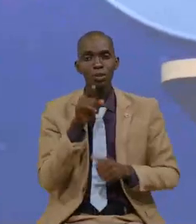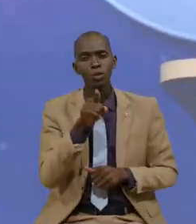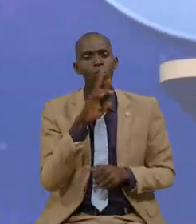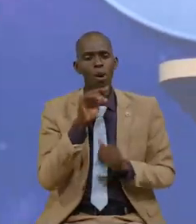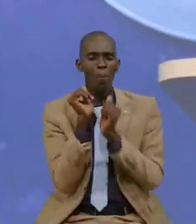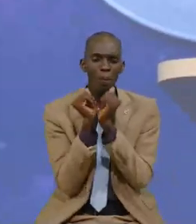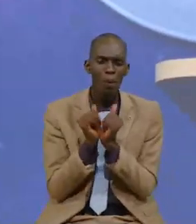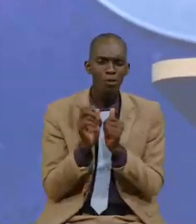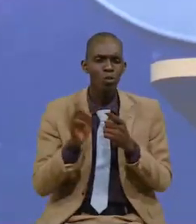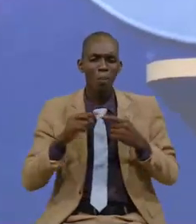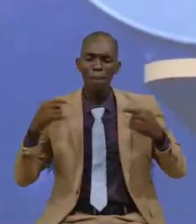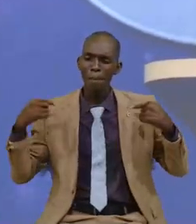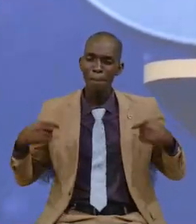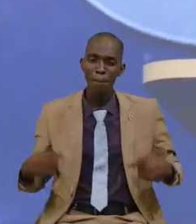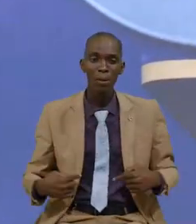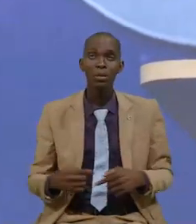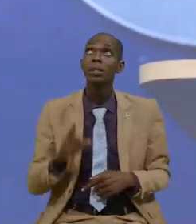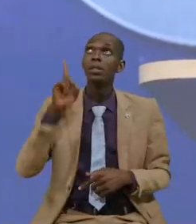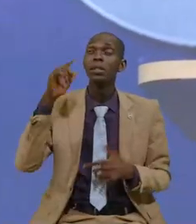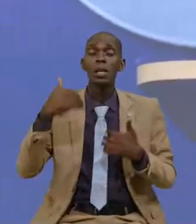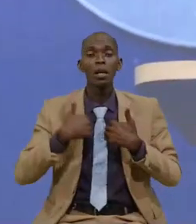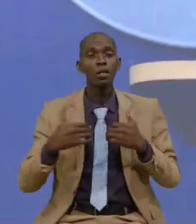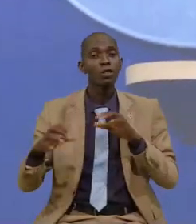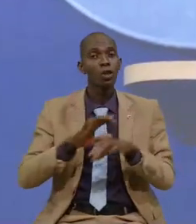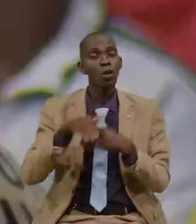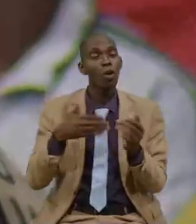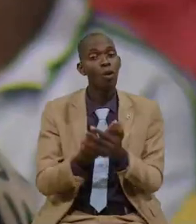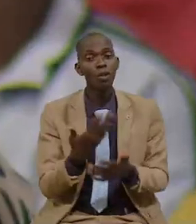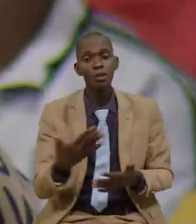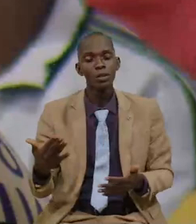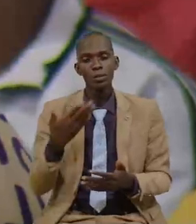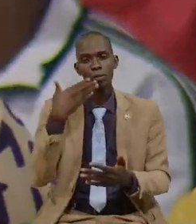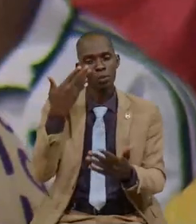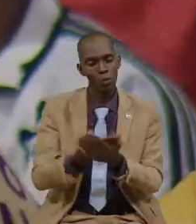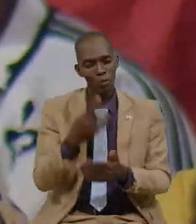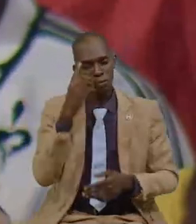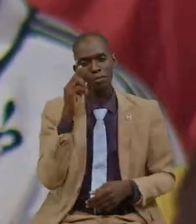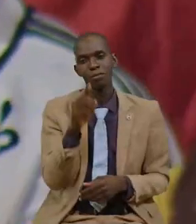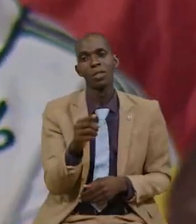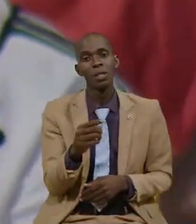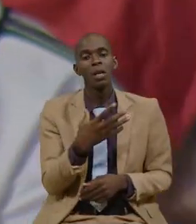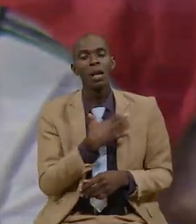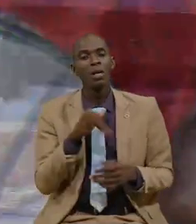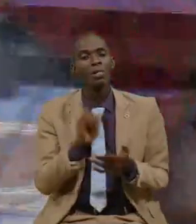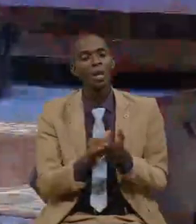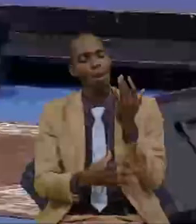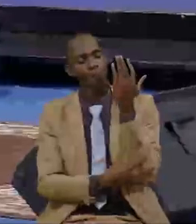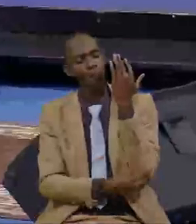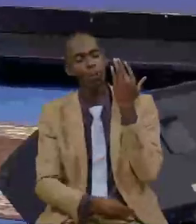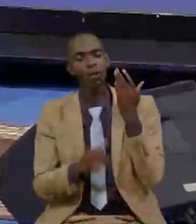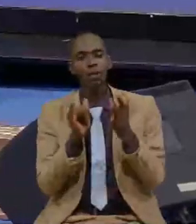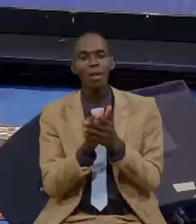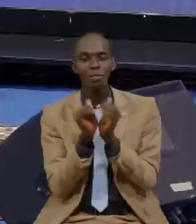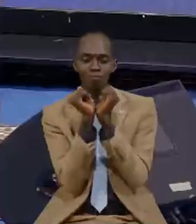et tu es là, lié aux douleurs. Maintenant, Christ fait tout à merveille. Et la